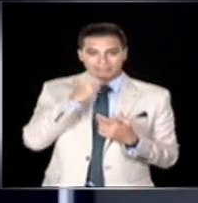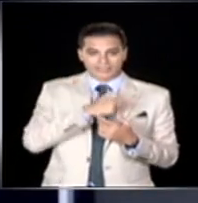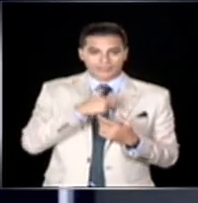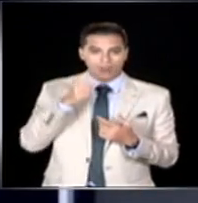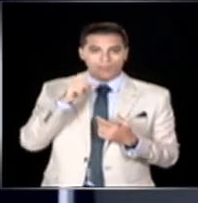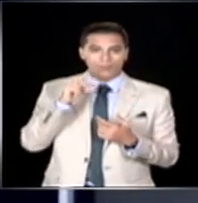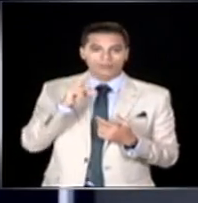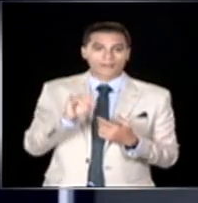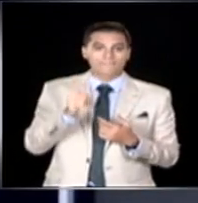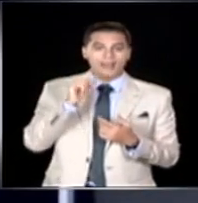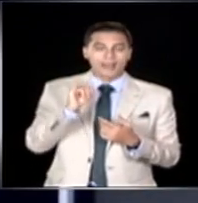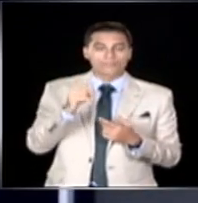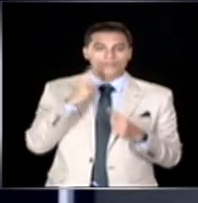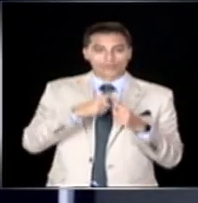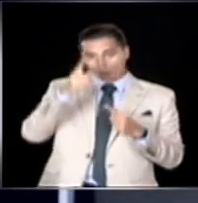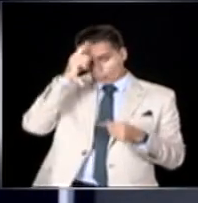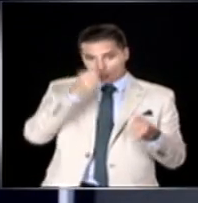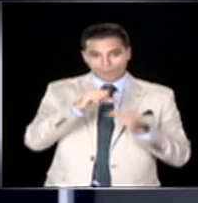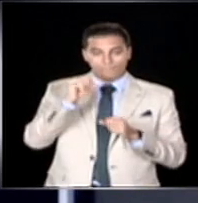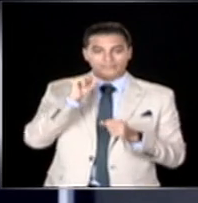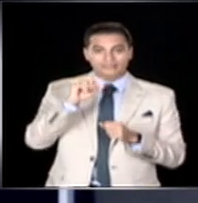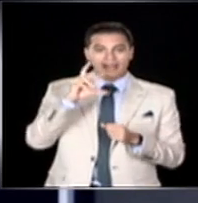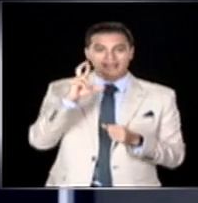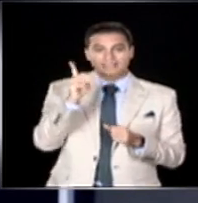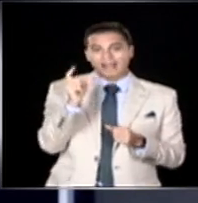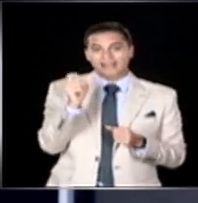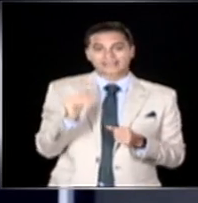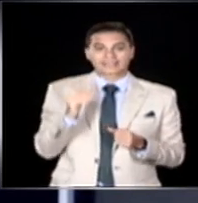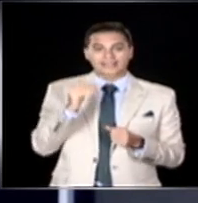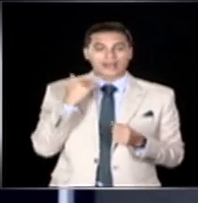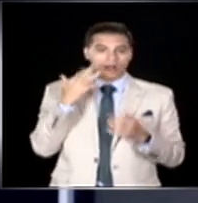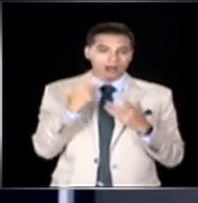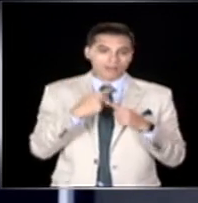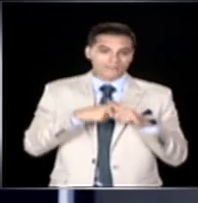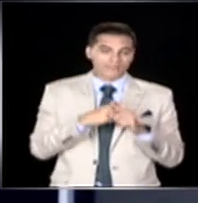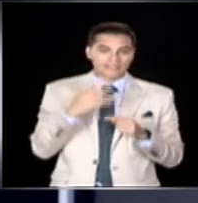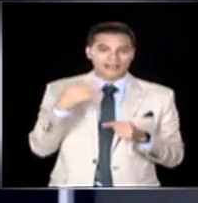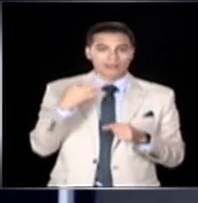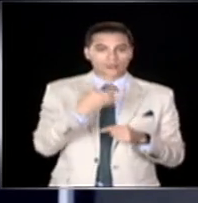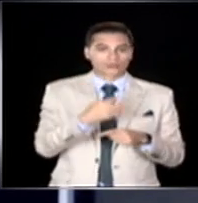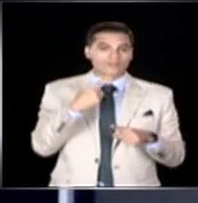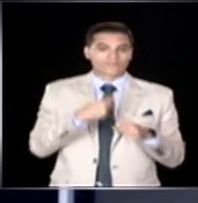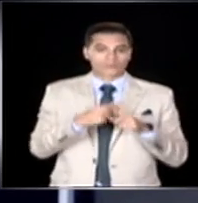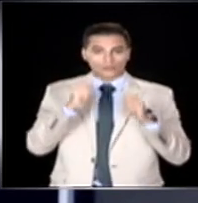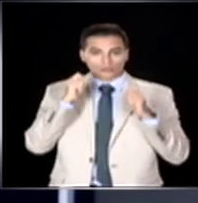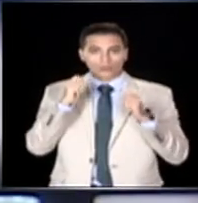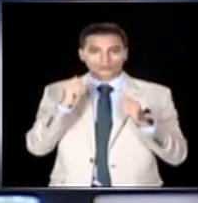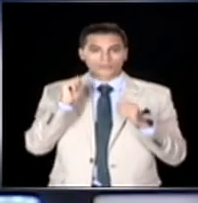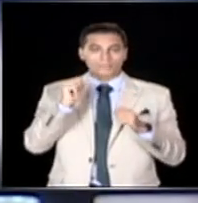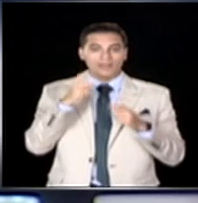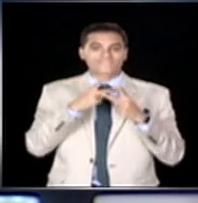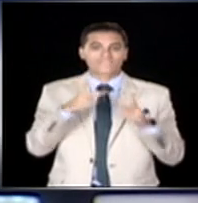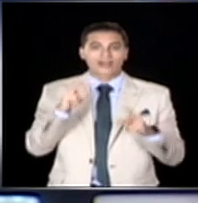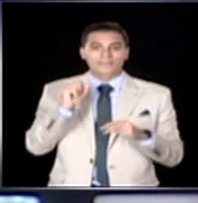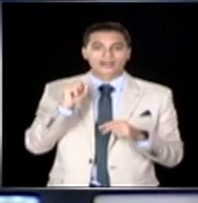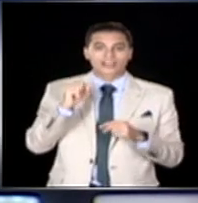لعنصر الزرنيخ؟ 33. قامت ثورة الفاتح من أيلول بإحدى دول